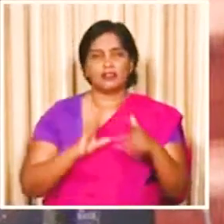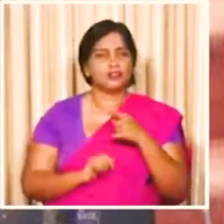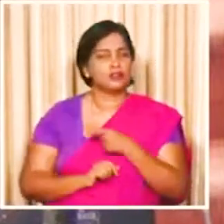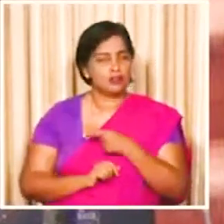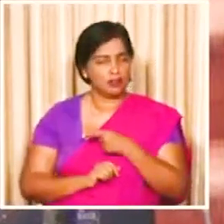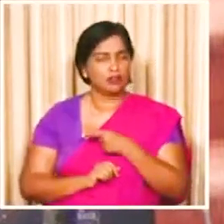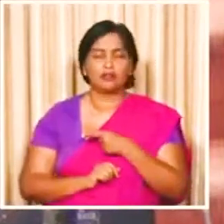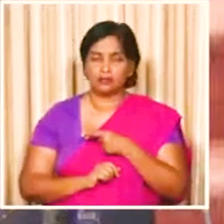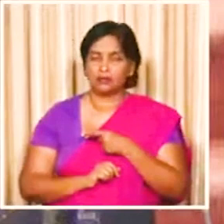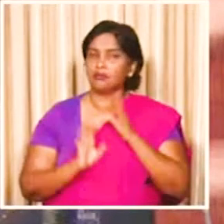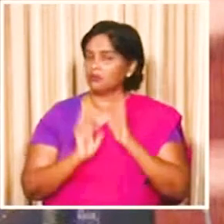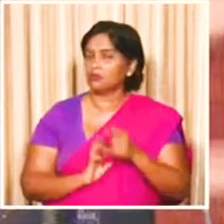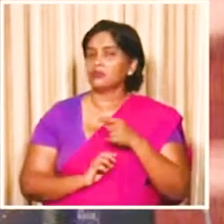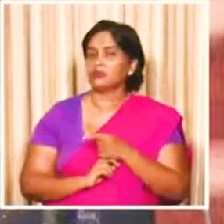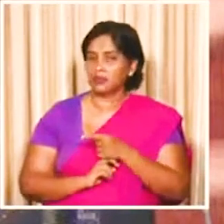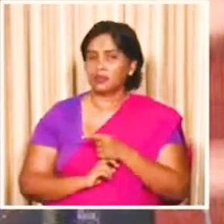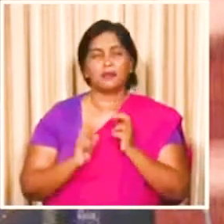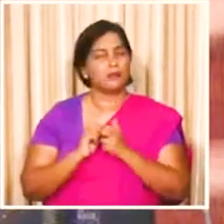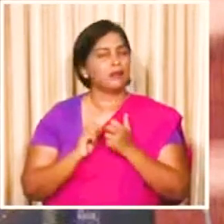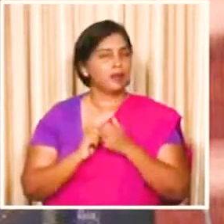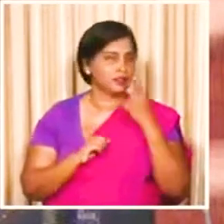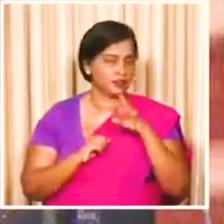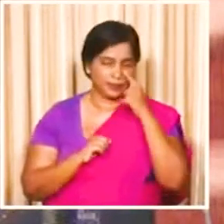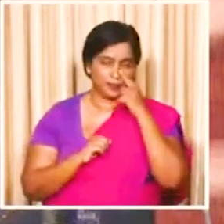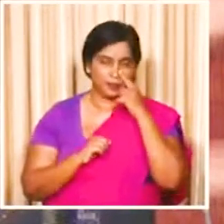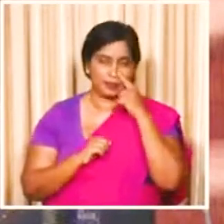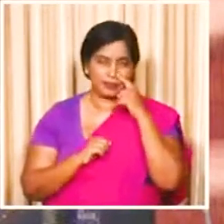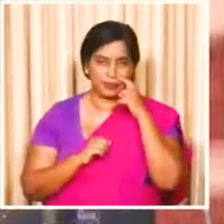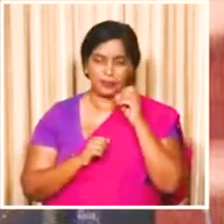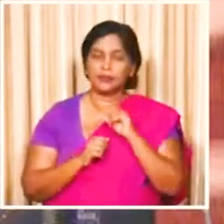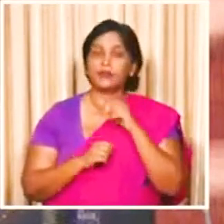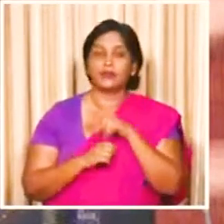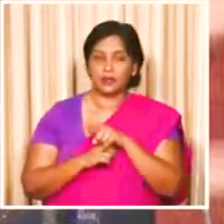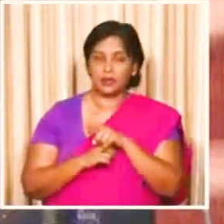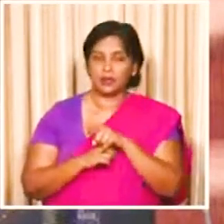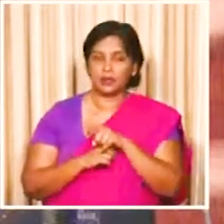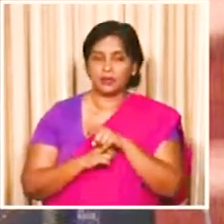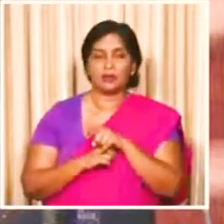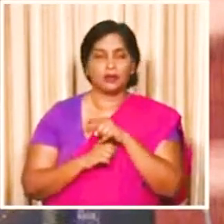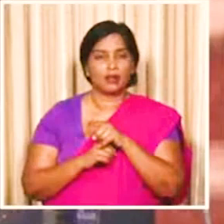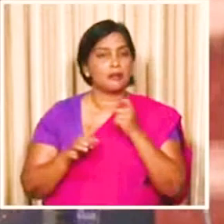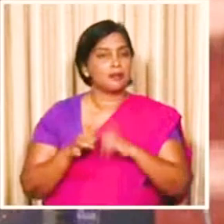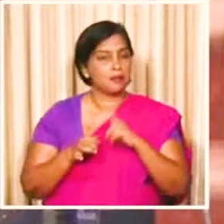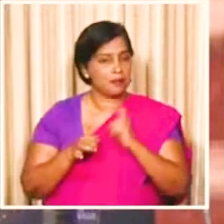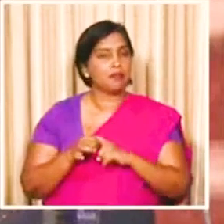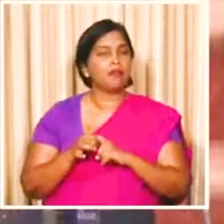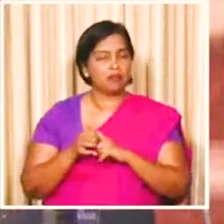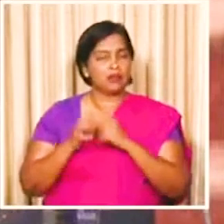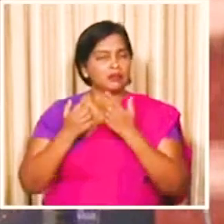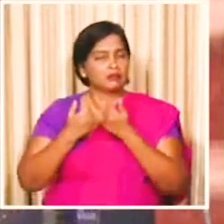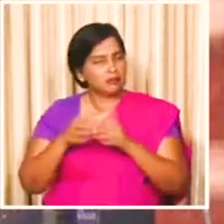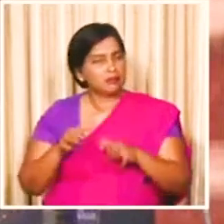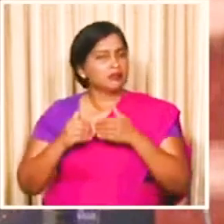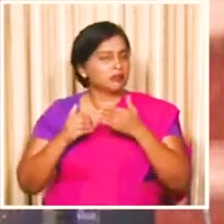நிலைமையை பார்க்கின்ற போது படுமோசமான சூழலை எங்களுடைய விவசாயிகள் சந்தித்து கொண்டிருக்கிறார். இப்பொழுது